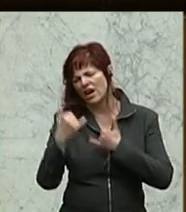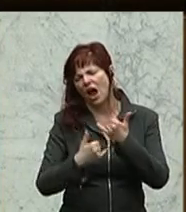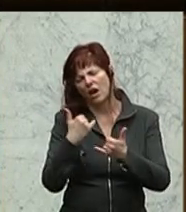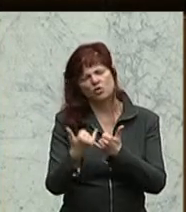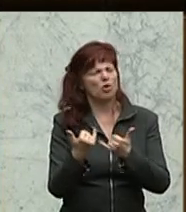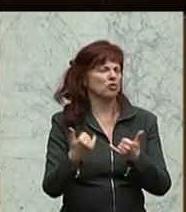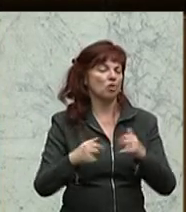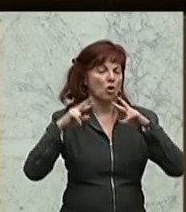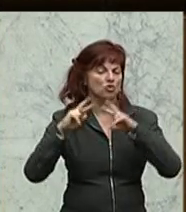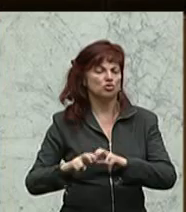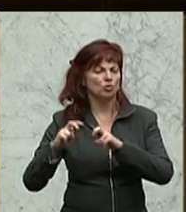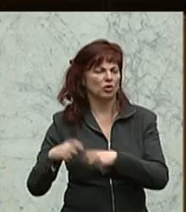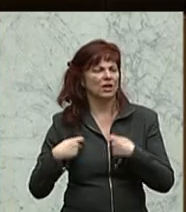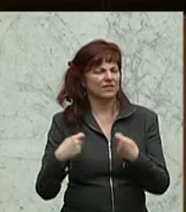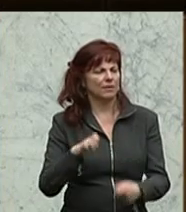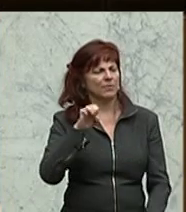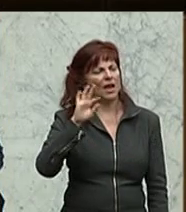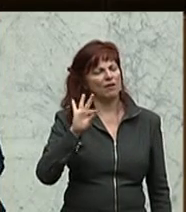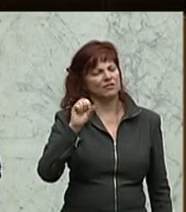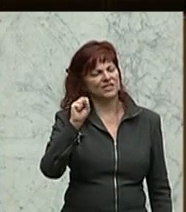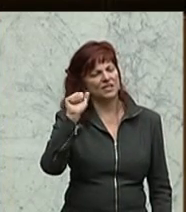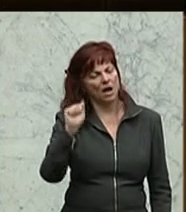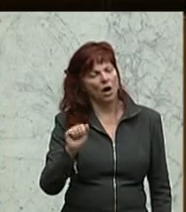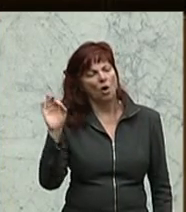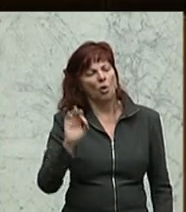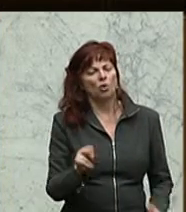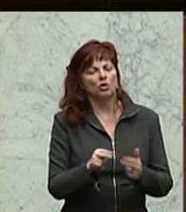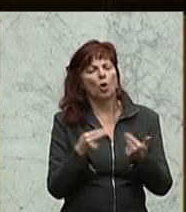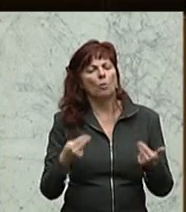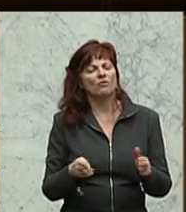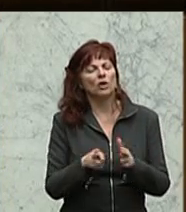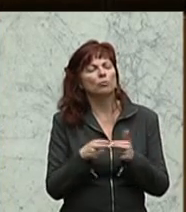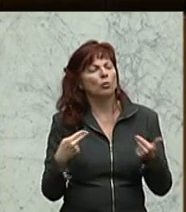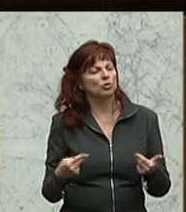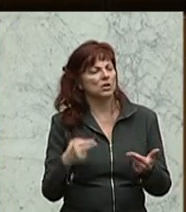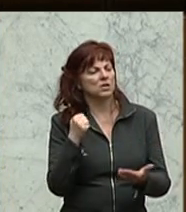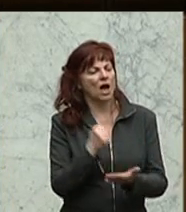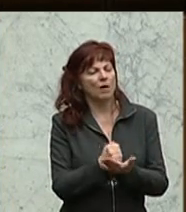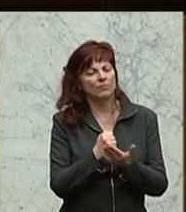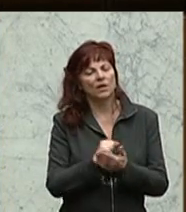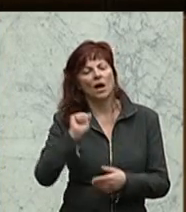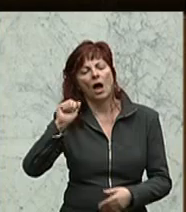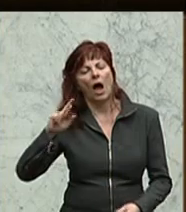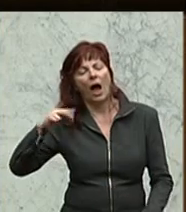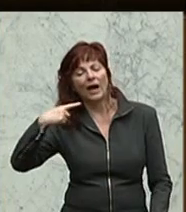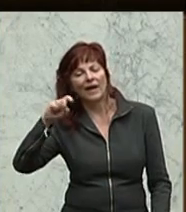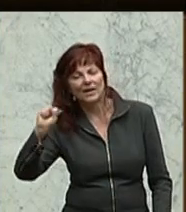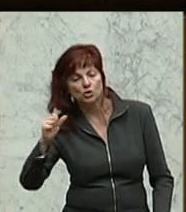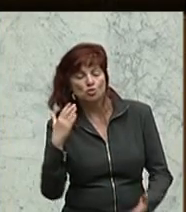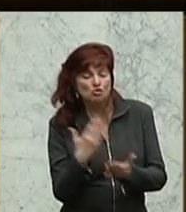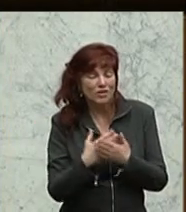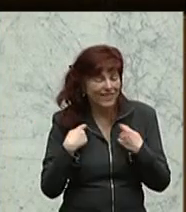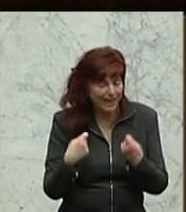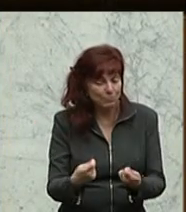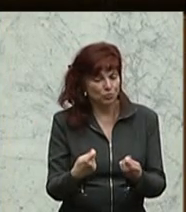der EFSA, von der Europäischen Agentur, vom Umweltbundesamt in Österreich, von der AGES. Es gibt entsprechende Studien. Sogar die Studie, die Sie